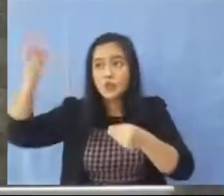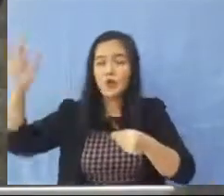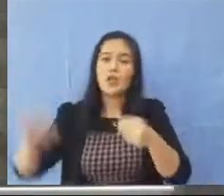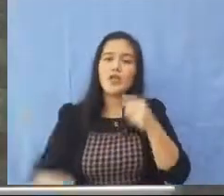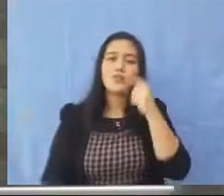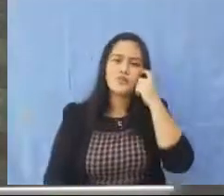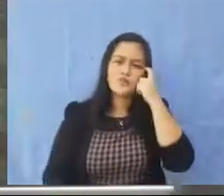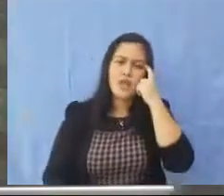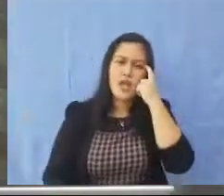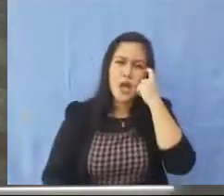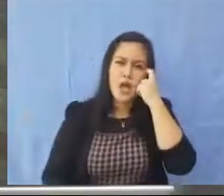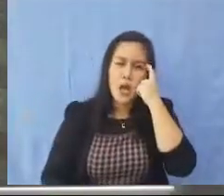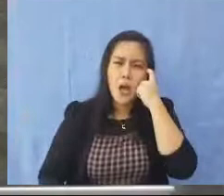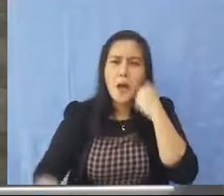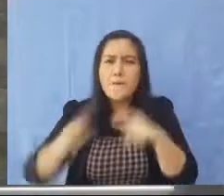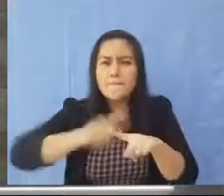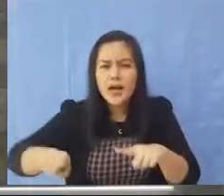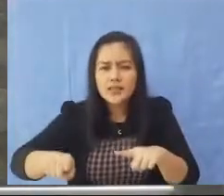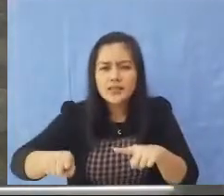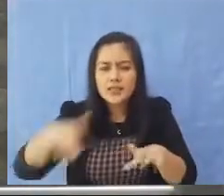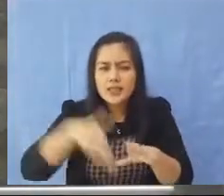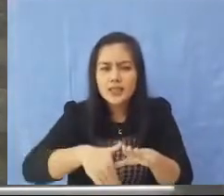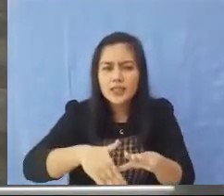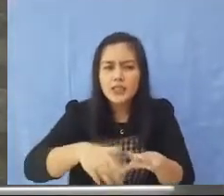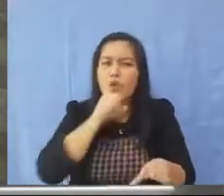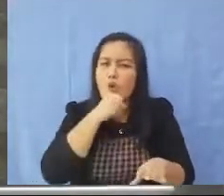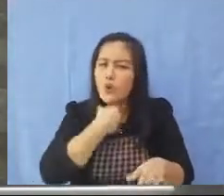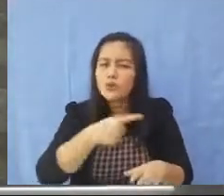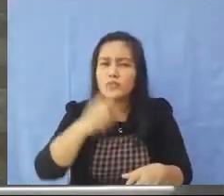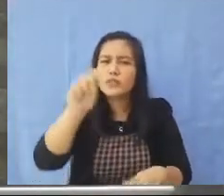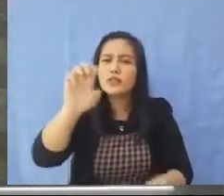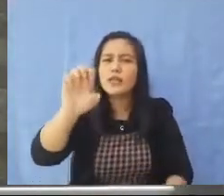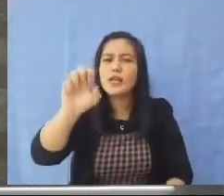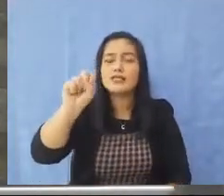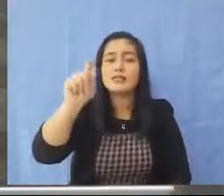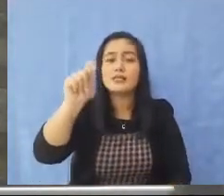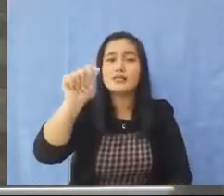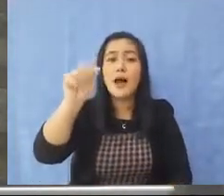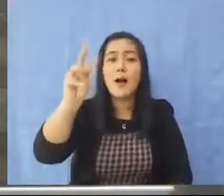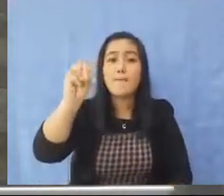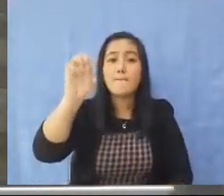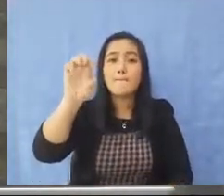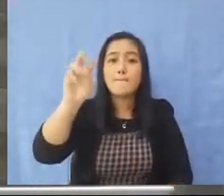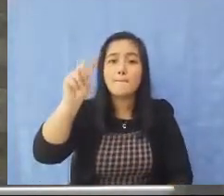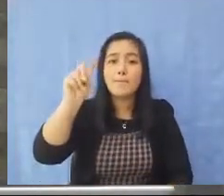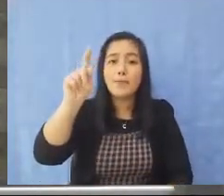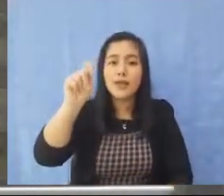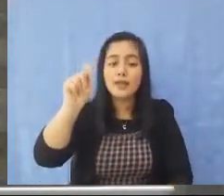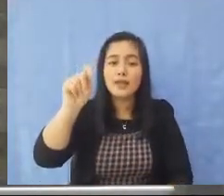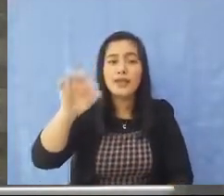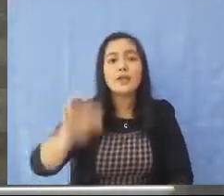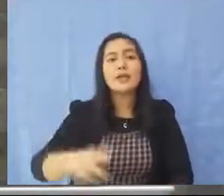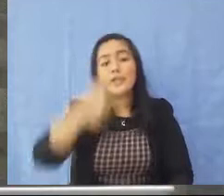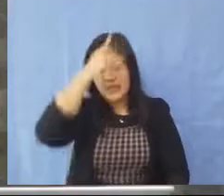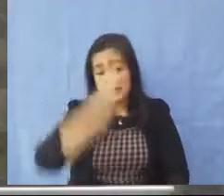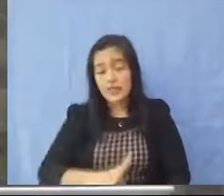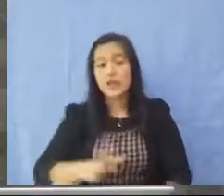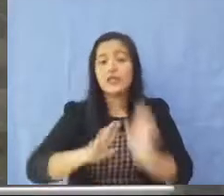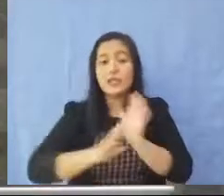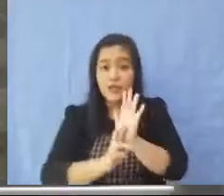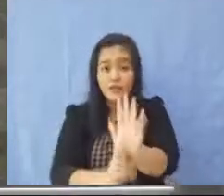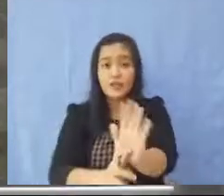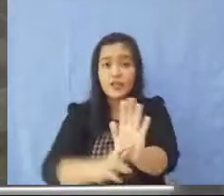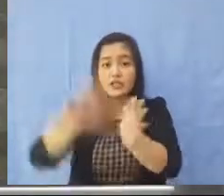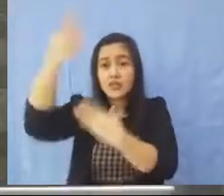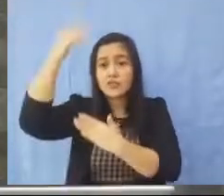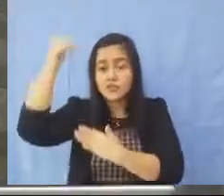mismo nagpakita katulad ng ginawa ng Panginoong Hesukristo. See? So, pero makikita natin ang kadakilaan niya sa buhay ng